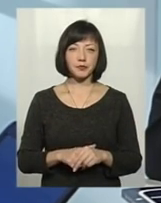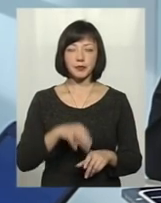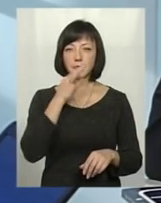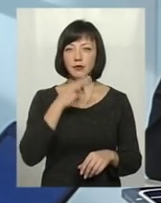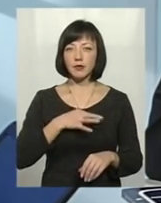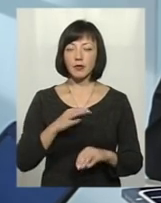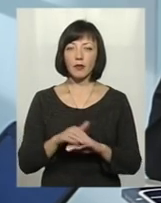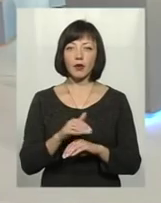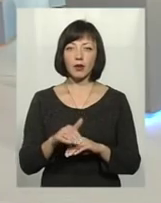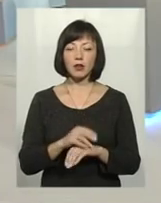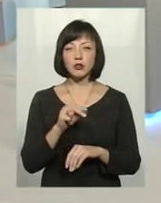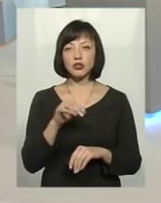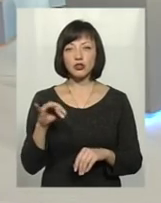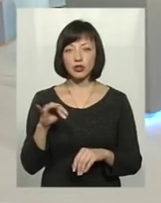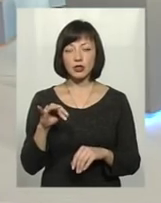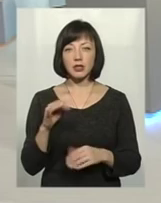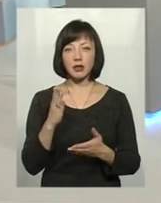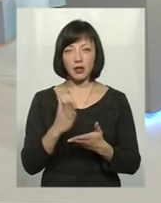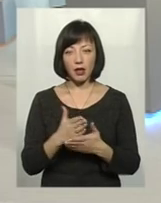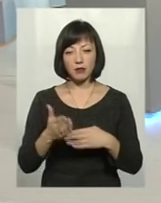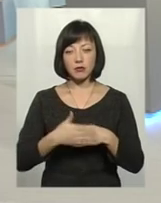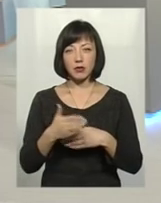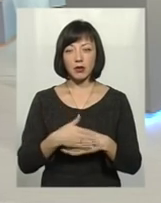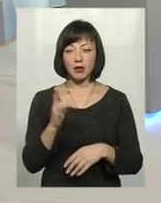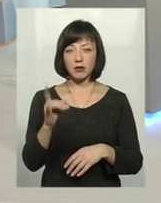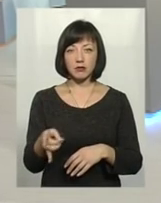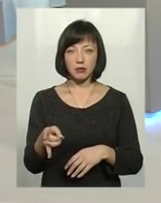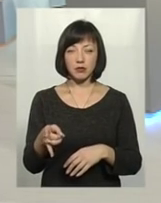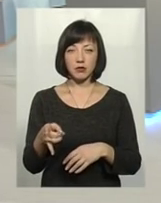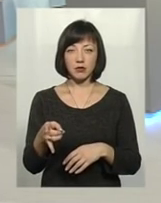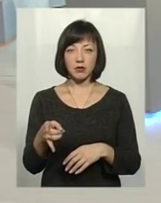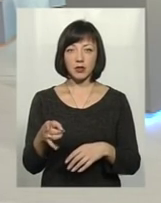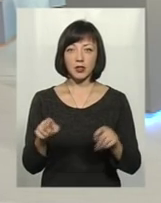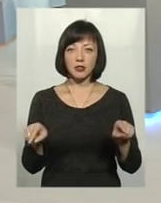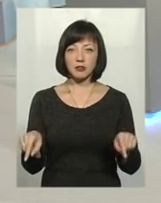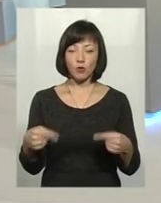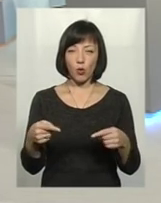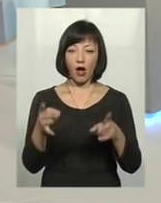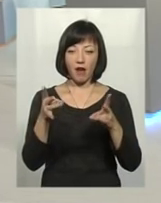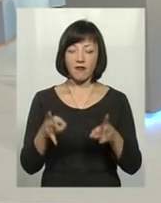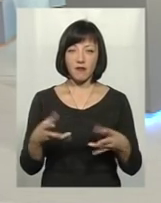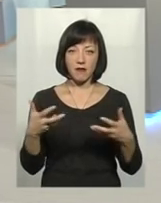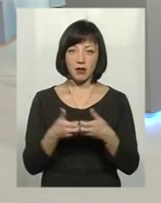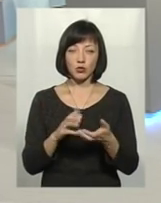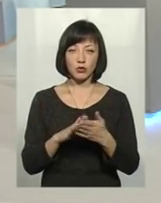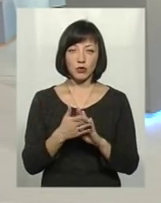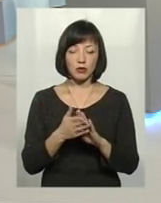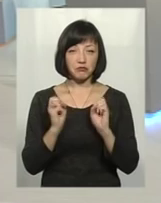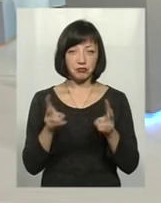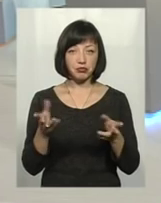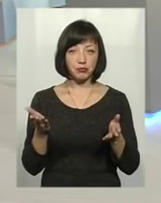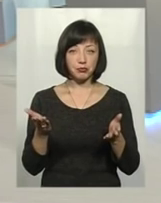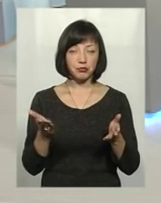Скажіть, будь ласка, чи є управа на тих, хто, ставлячи автівку в невстановленому місці, створює ту аварійну